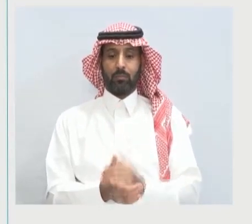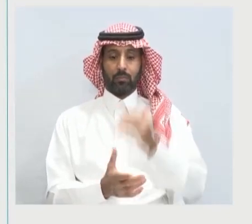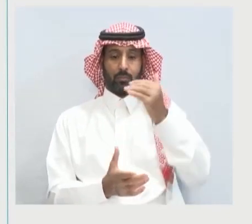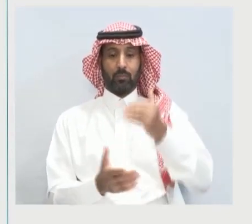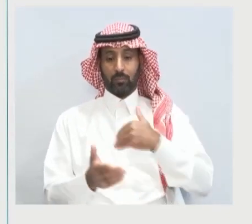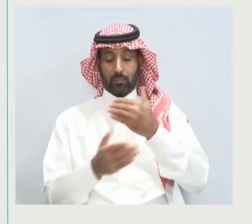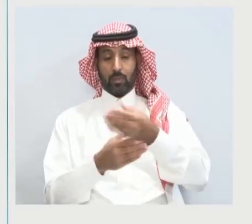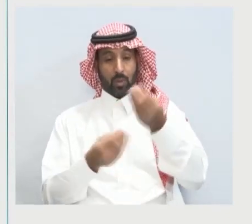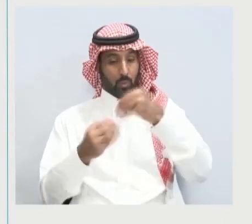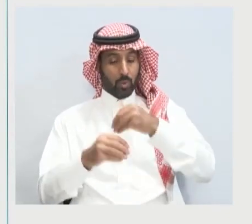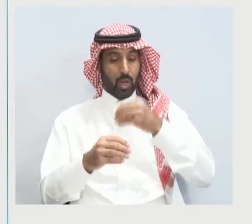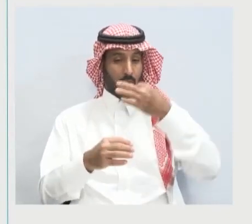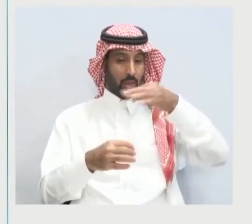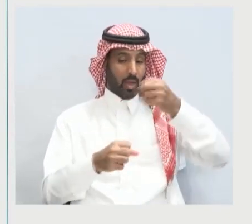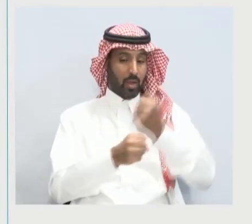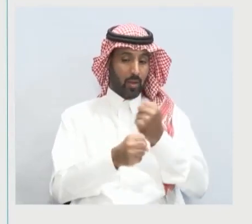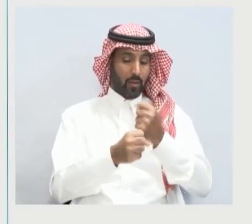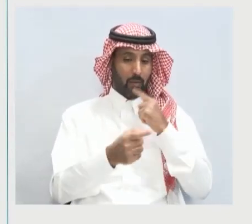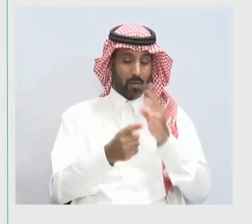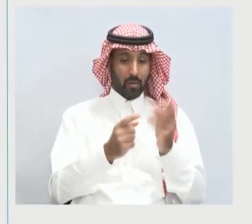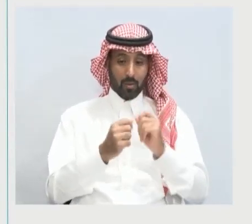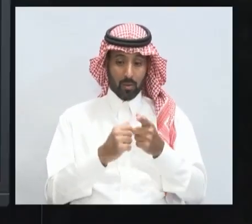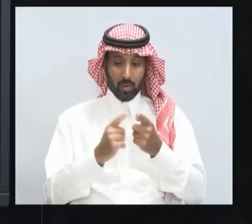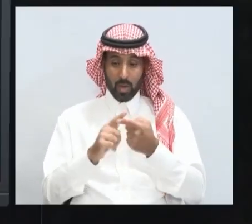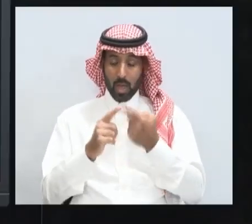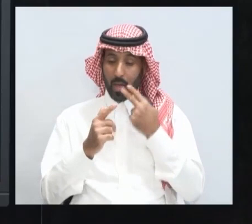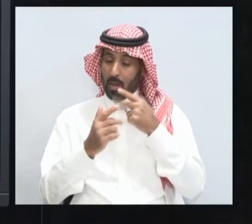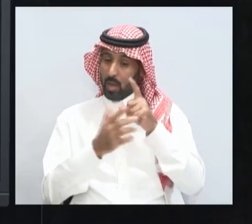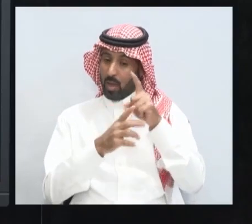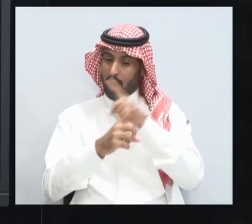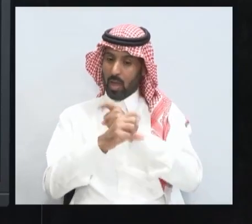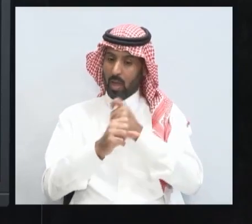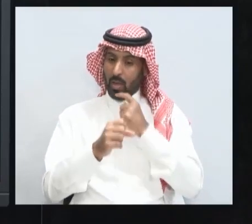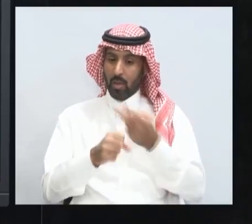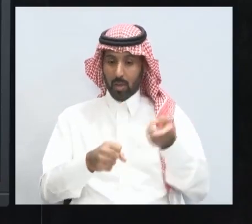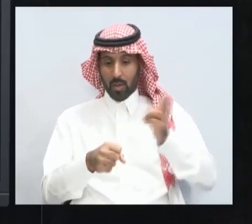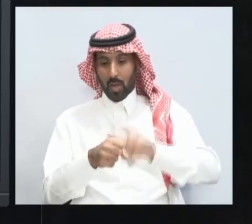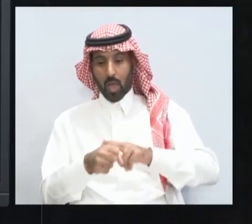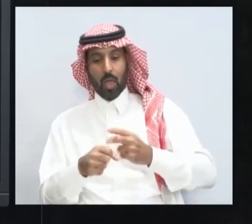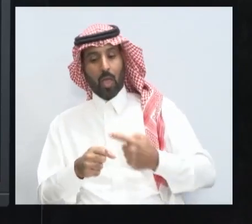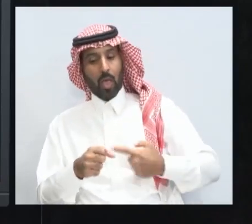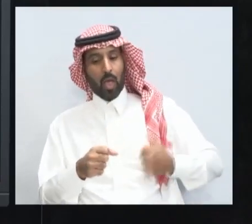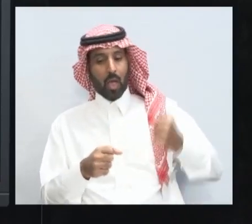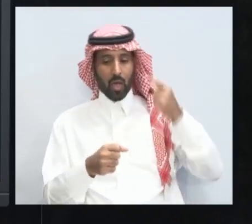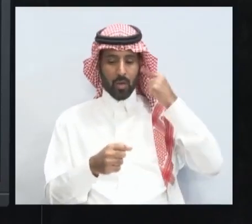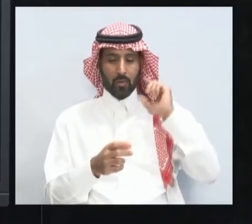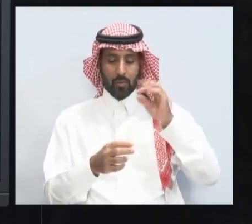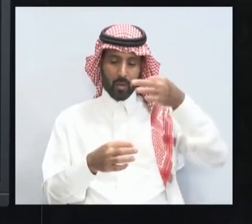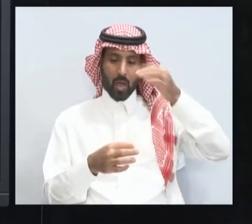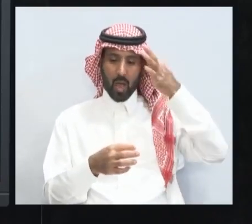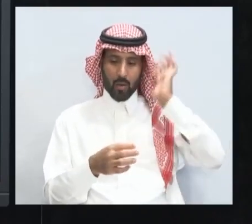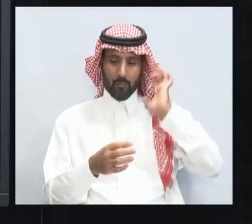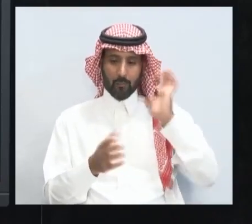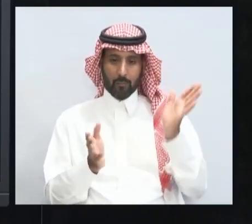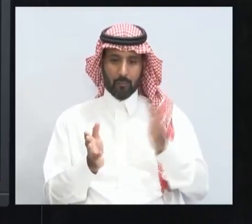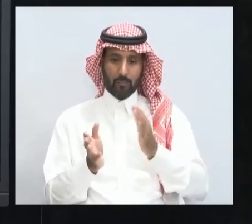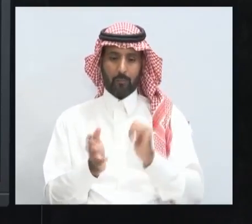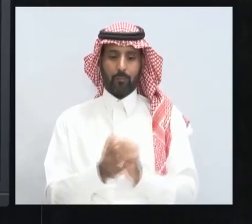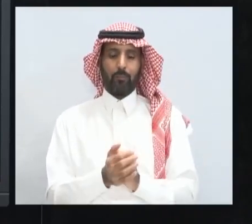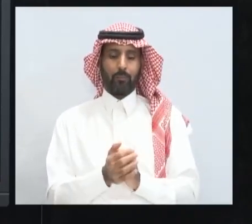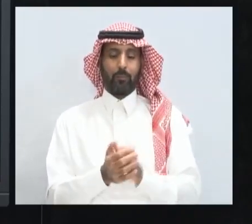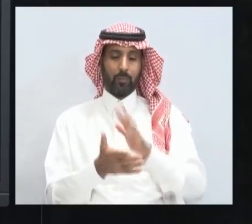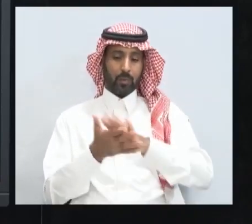بعد اضافه اوراق العمل يتيح لك برنامج مايكروسوفت اكسل اعاده تسميه هذه الاوراق بما يتناسب مع